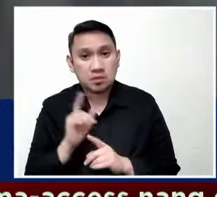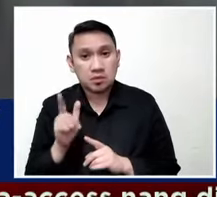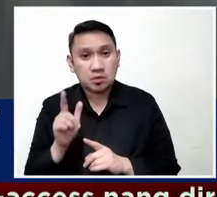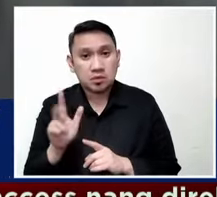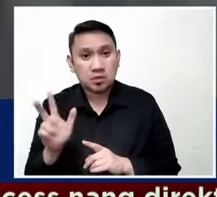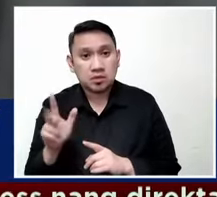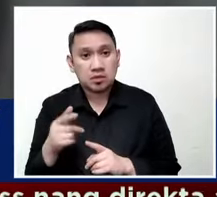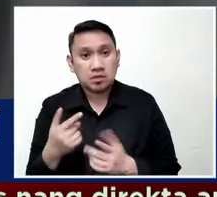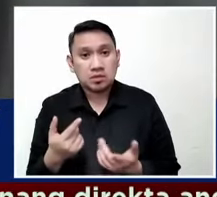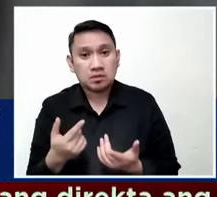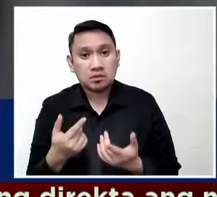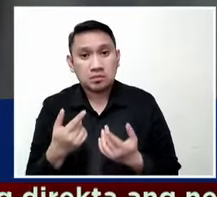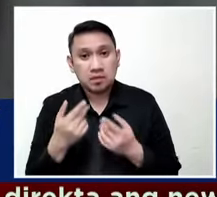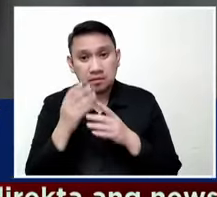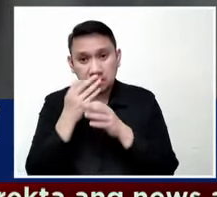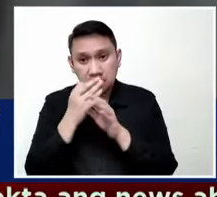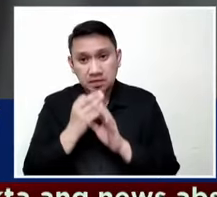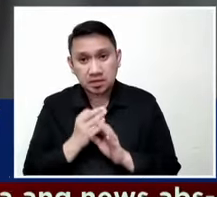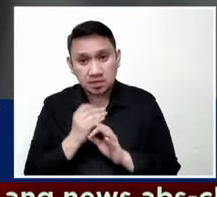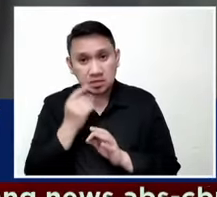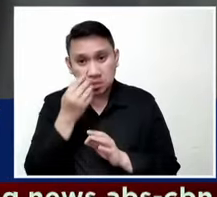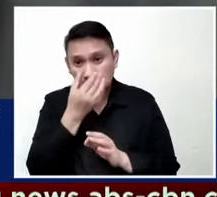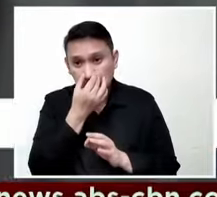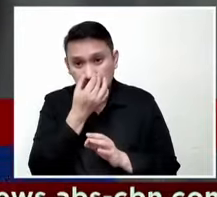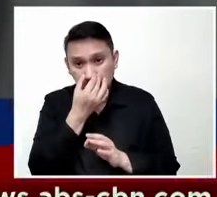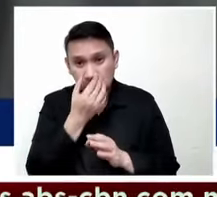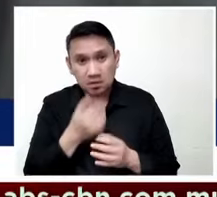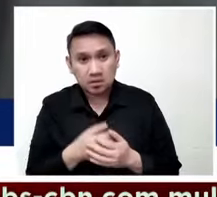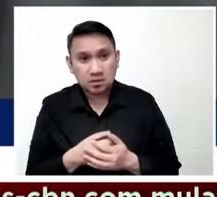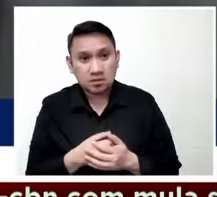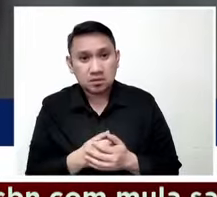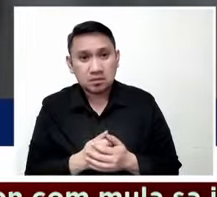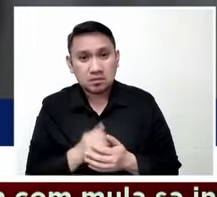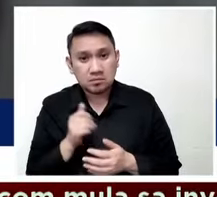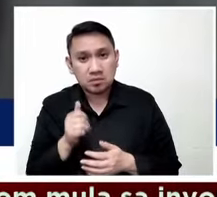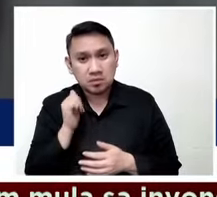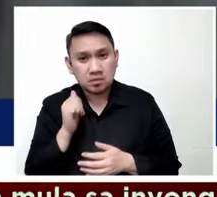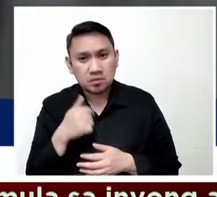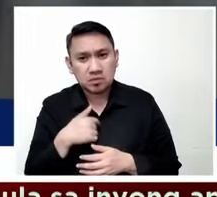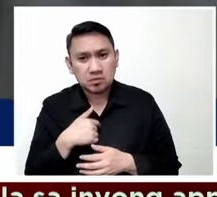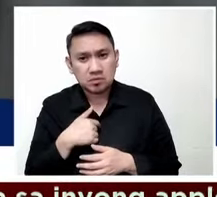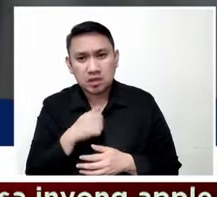lang, which hindi ko naman gusto kasi